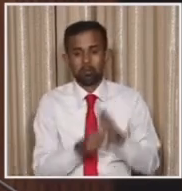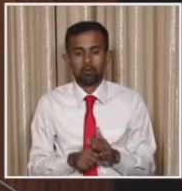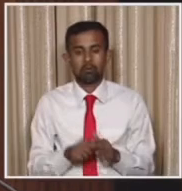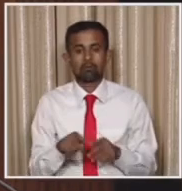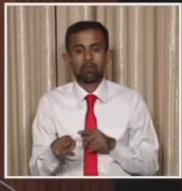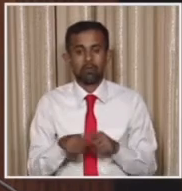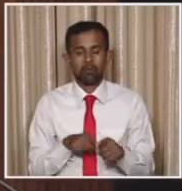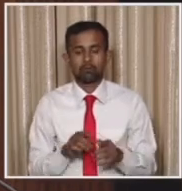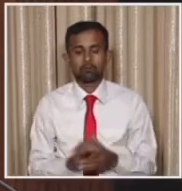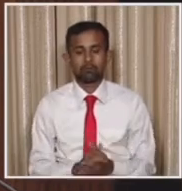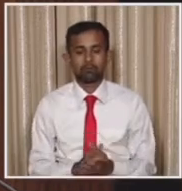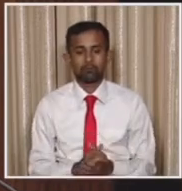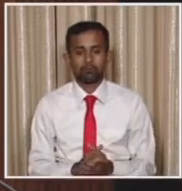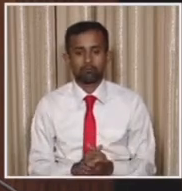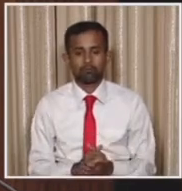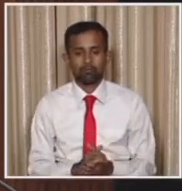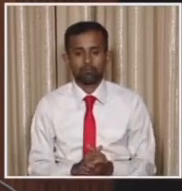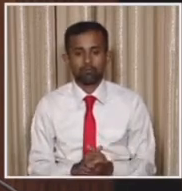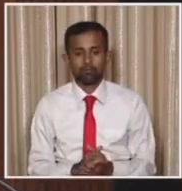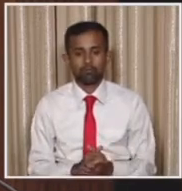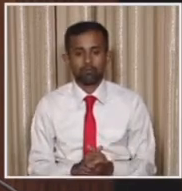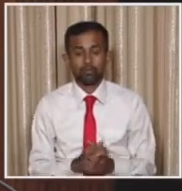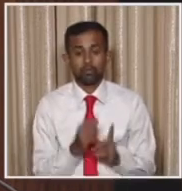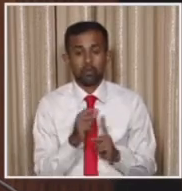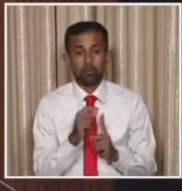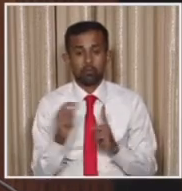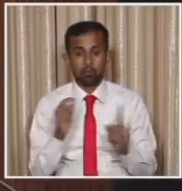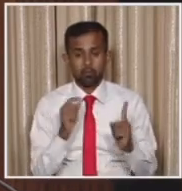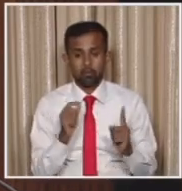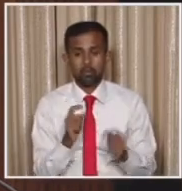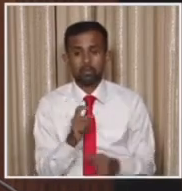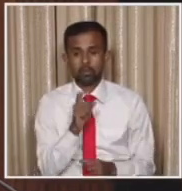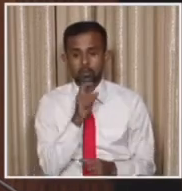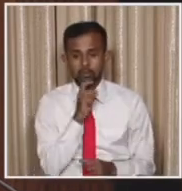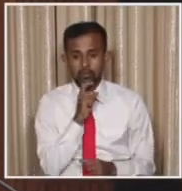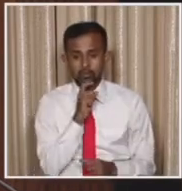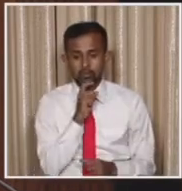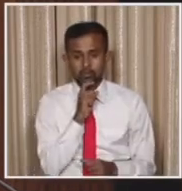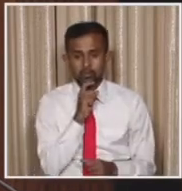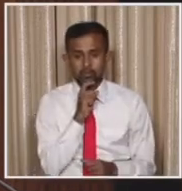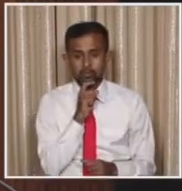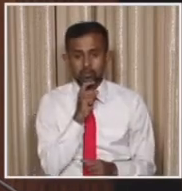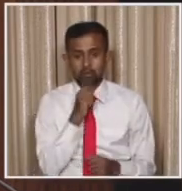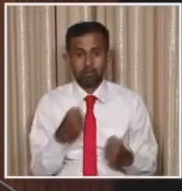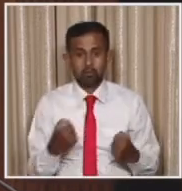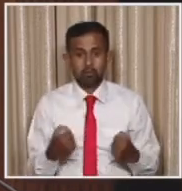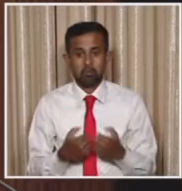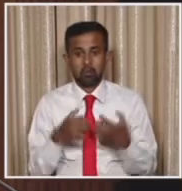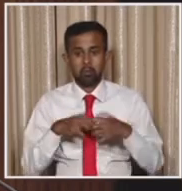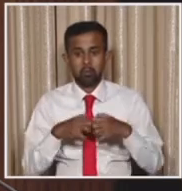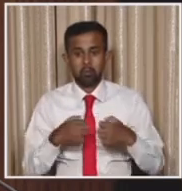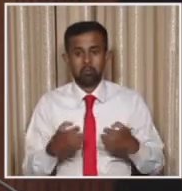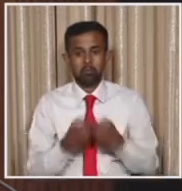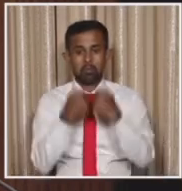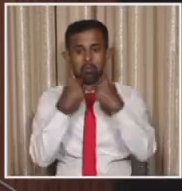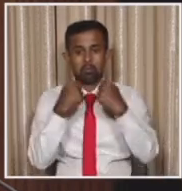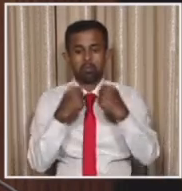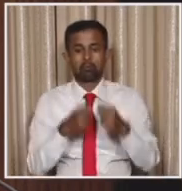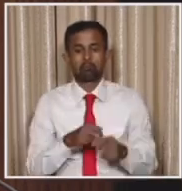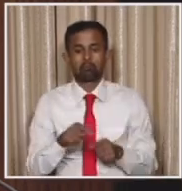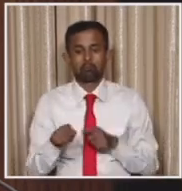කාරණා බවට පත් වෙලා තියෙනවා. ඒක නිසා මේ ව්‍යවස්ථා දායකයත් අධිකරණයත් යම් ගැටළු සංගත සාගත තත්ත්වයක් නිර්මාණය